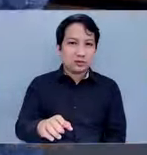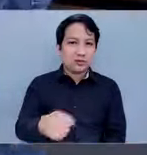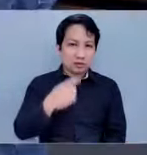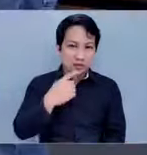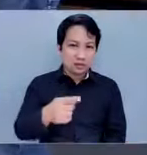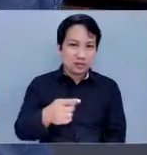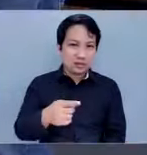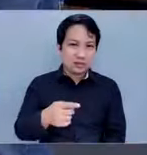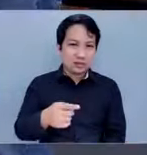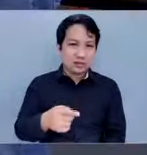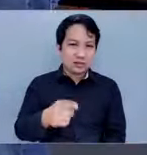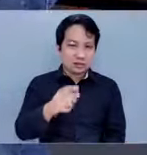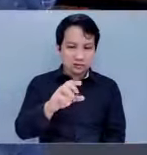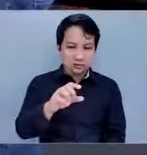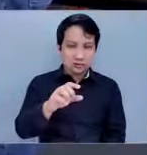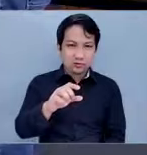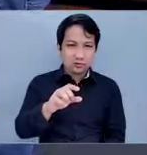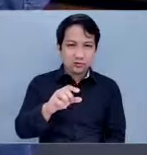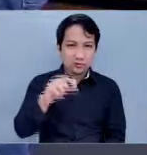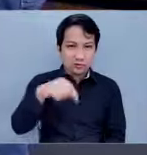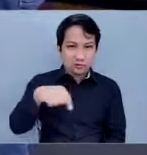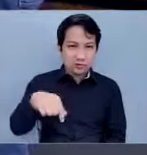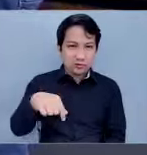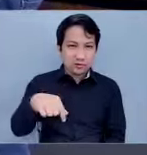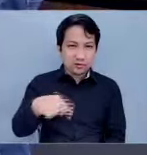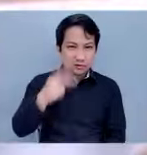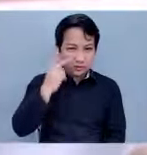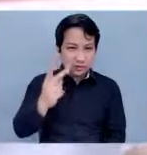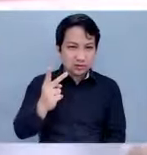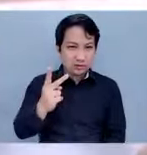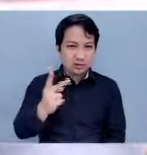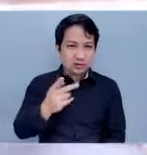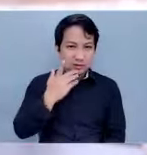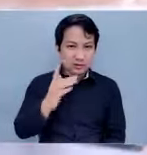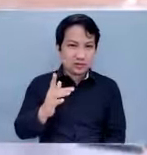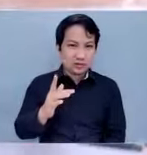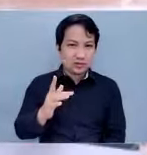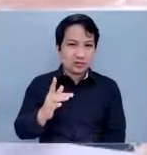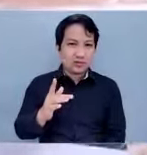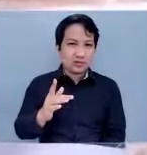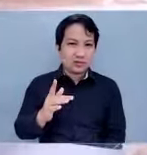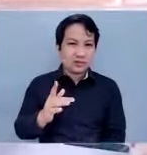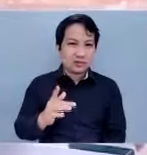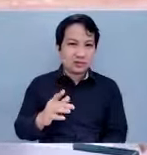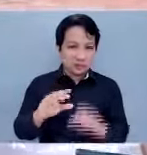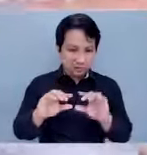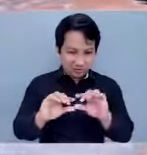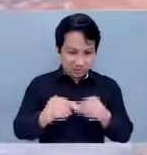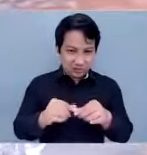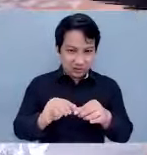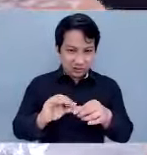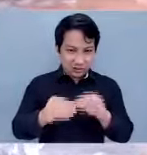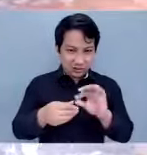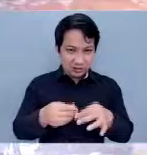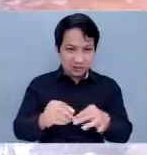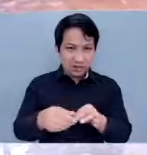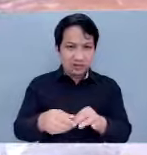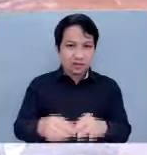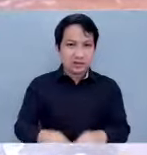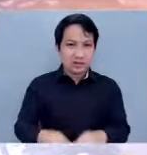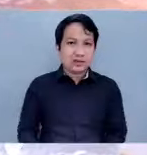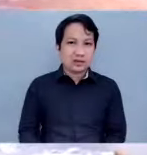yung kulay. Oo. Tapos napansin ko kaya parang masarap talaga yung panada nila. Ang nipis lang ng crust. Di ba?